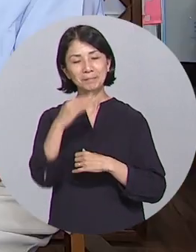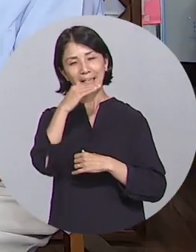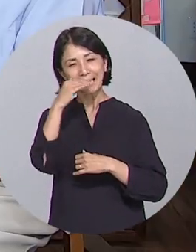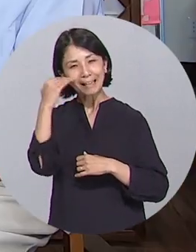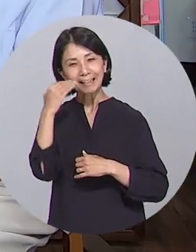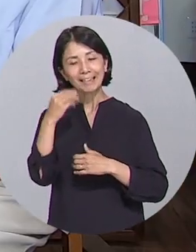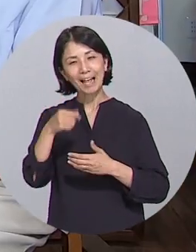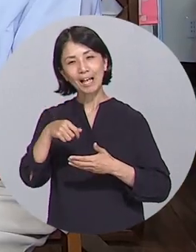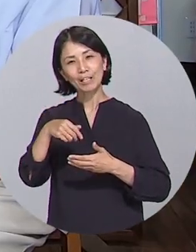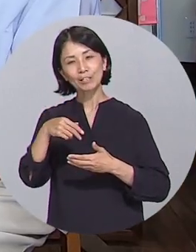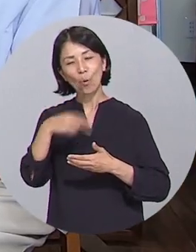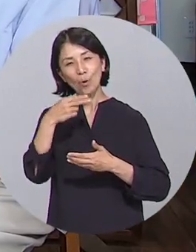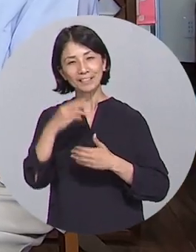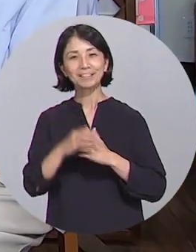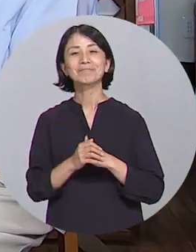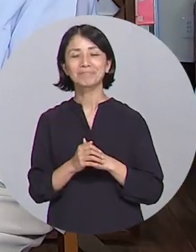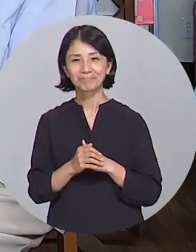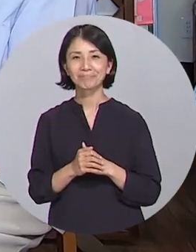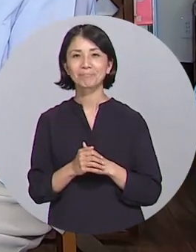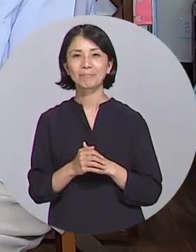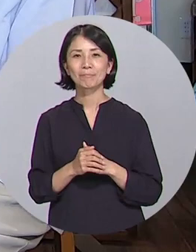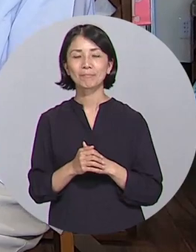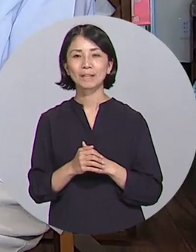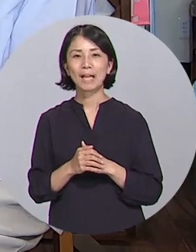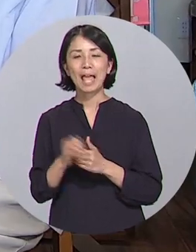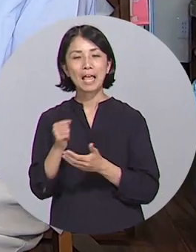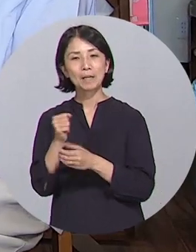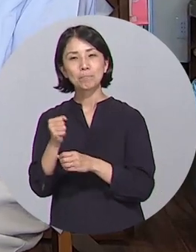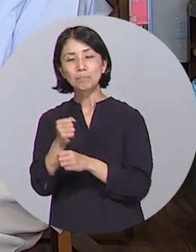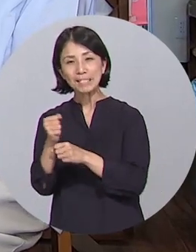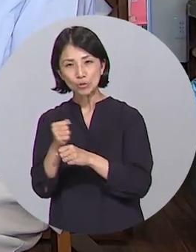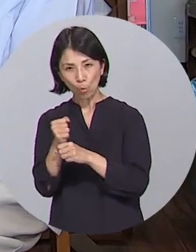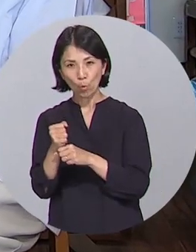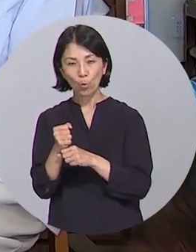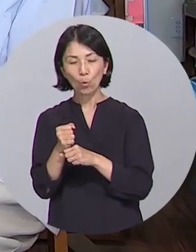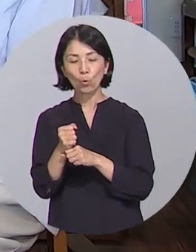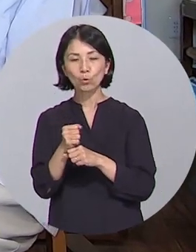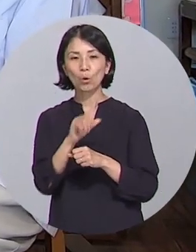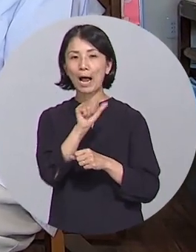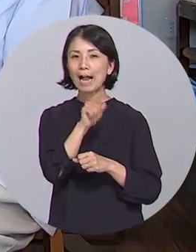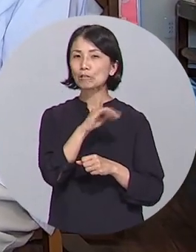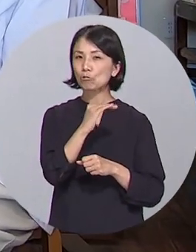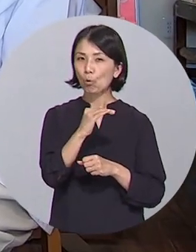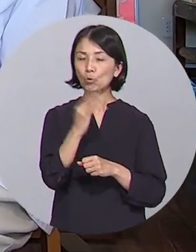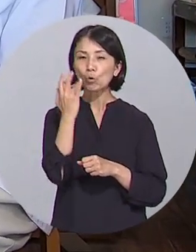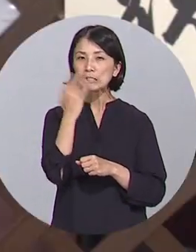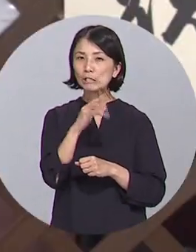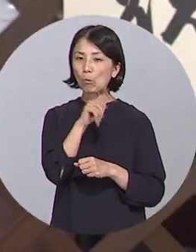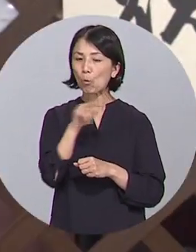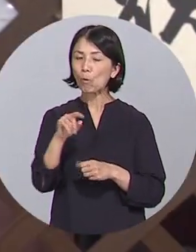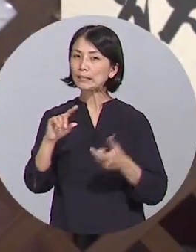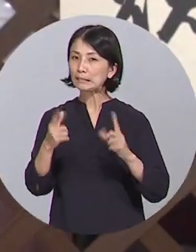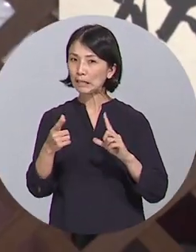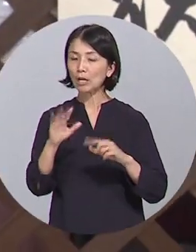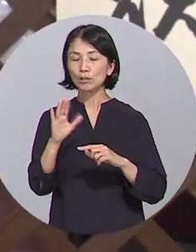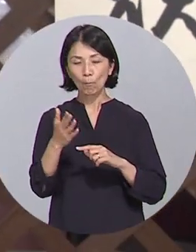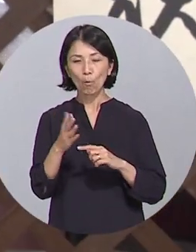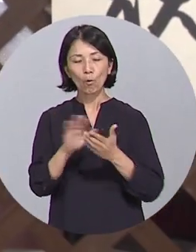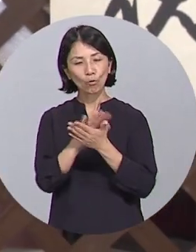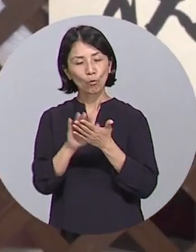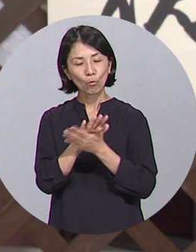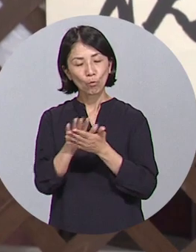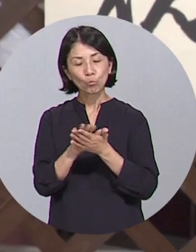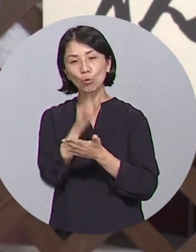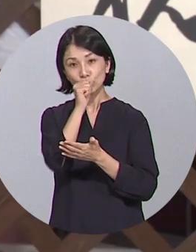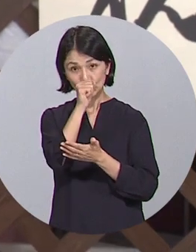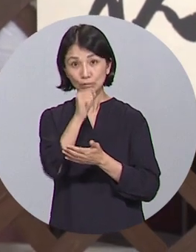が、なんかこう味噌の塩味とこのあんこの塩味ってまた違った塩味なんですけど、いい塩梅の塩加